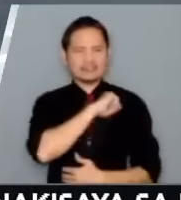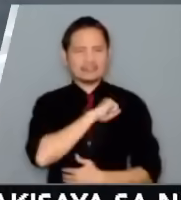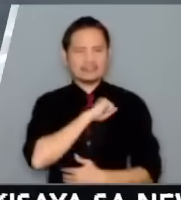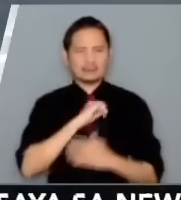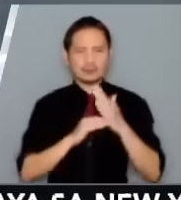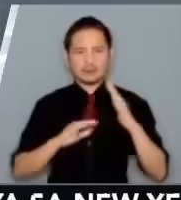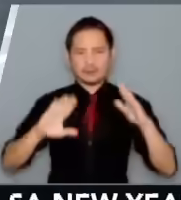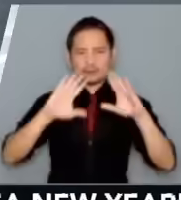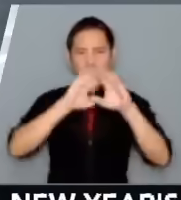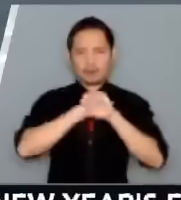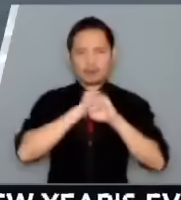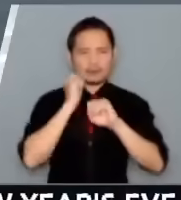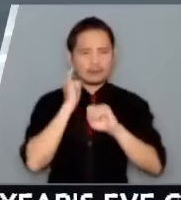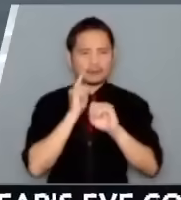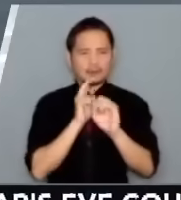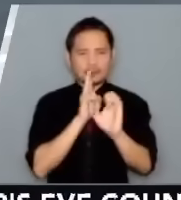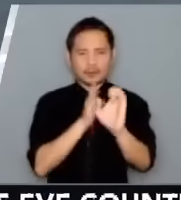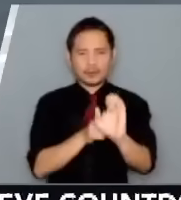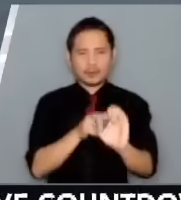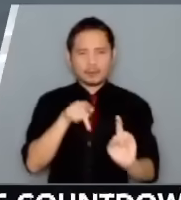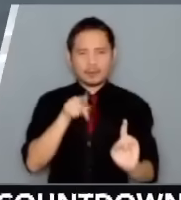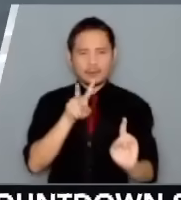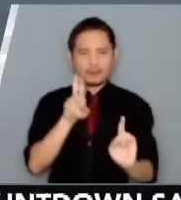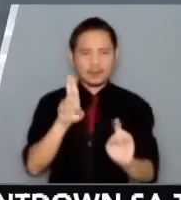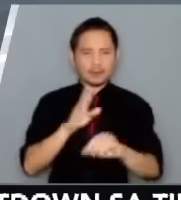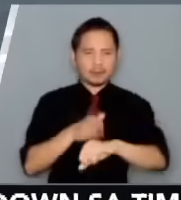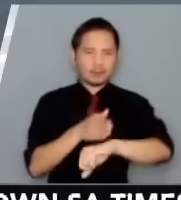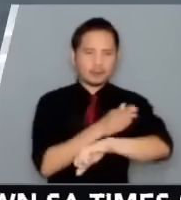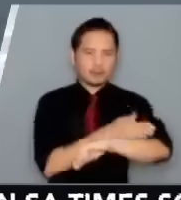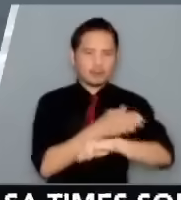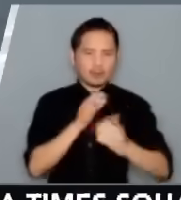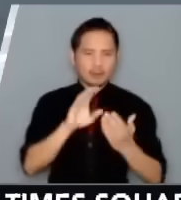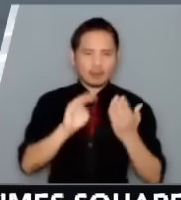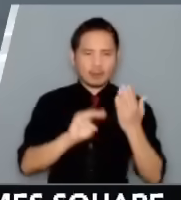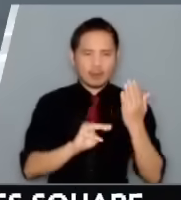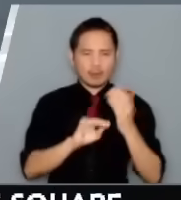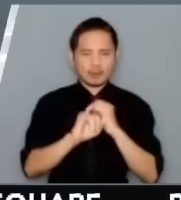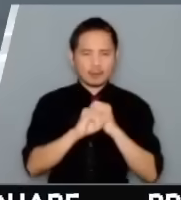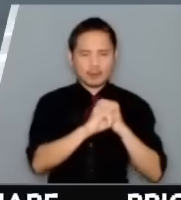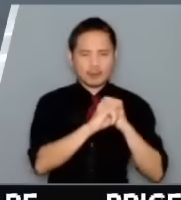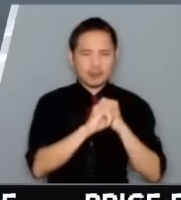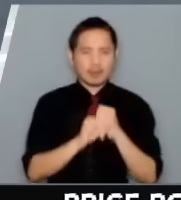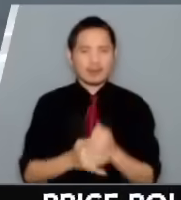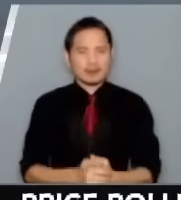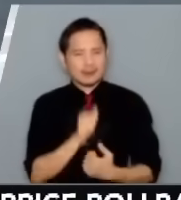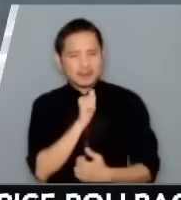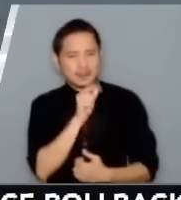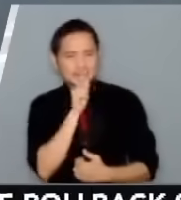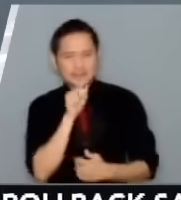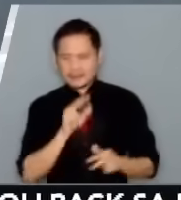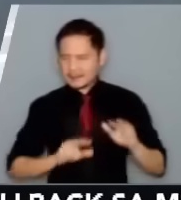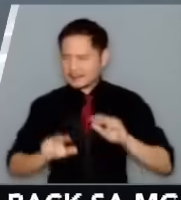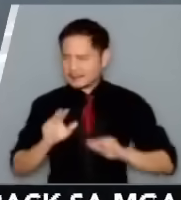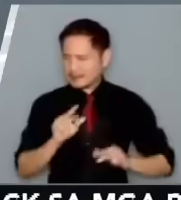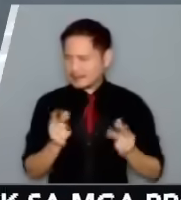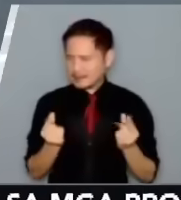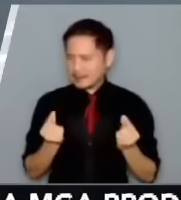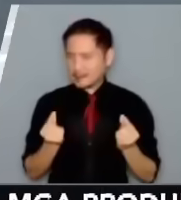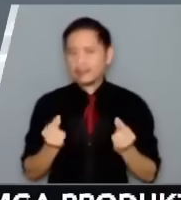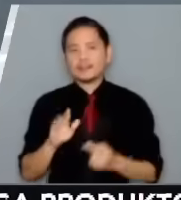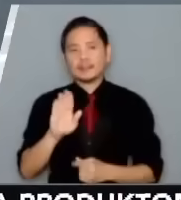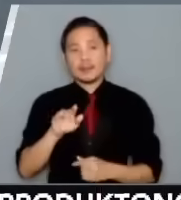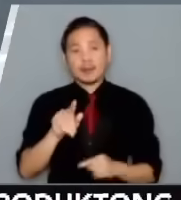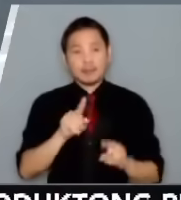bilang bahagi ng PUV Modernization Program. Hindi raw nila sigurado kung ano yung mangyayari sa kanila. Ang sigurado lang sa ngayon, kailangan